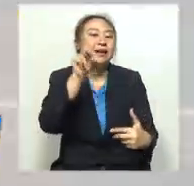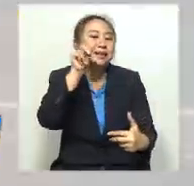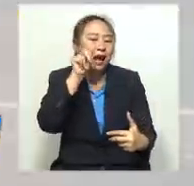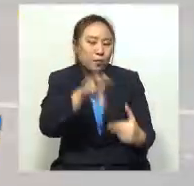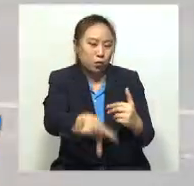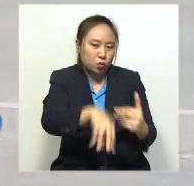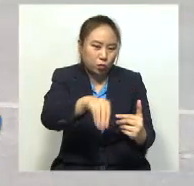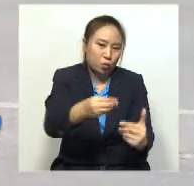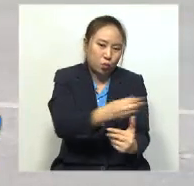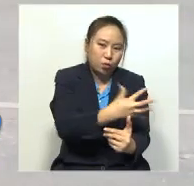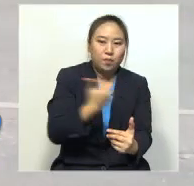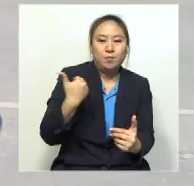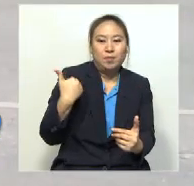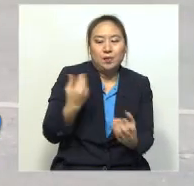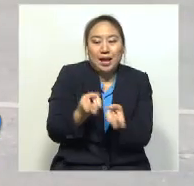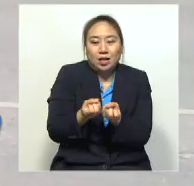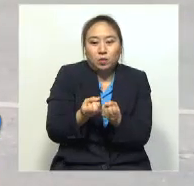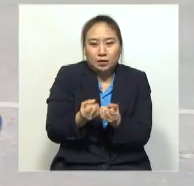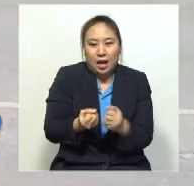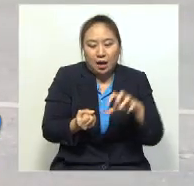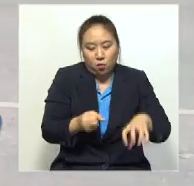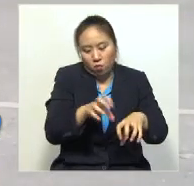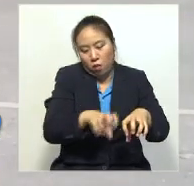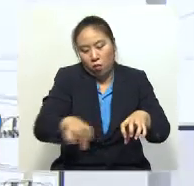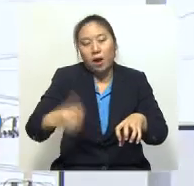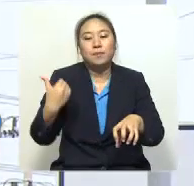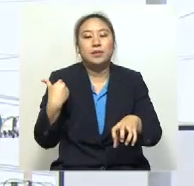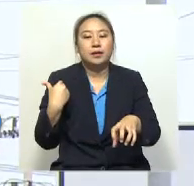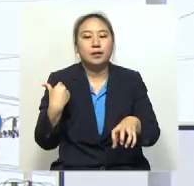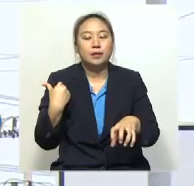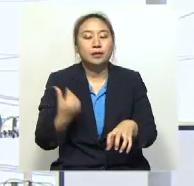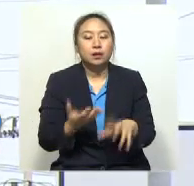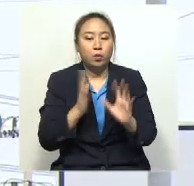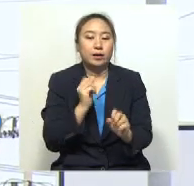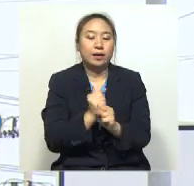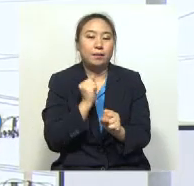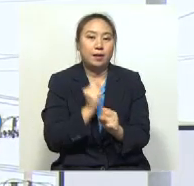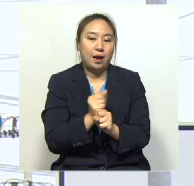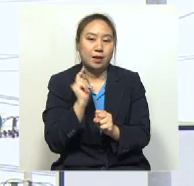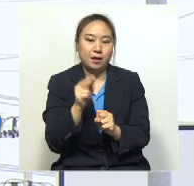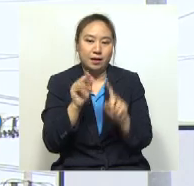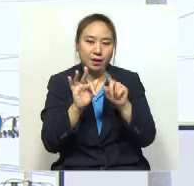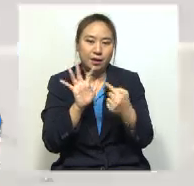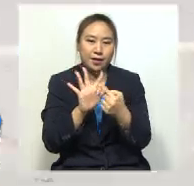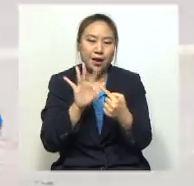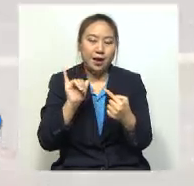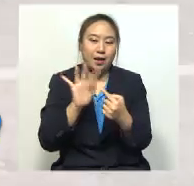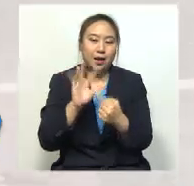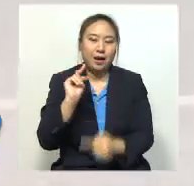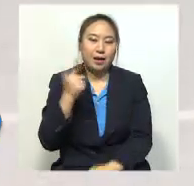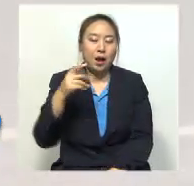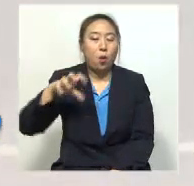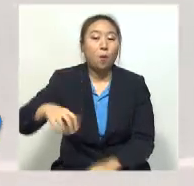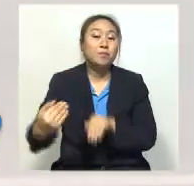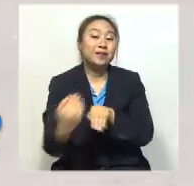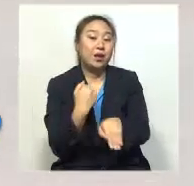มีการเอากระสอบทรายมาไว้ในอย่างที่คุณผู้ชมเห็นอยู่ตอนนี้เนี่ยนะคะซึ่งทางเจ้าหน้าที่หมวดทางหลวงท่ายางแขวงทางหลวงเพชรบุรีกรมทางหลวง